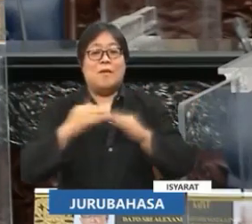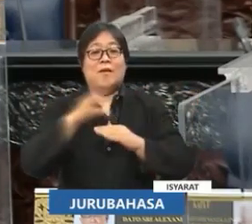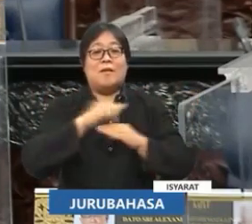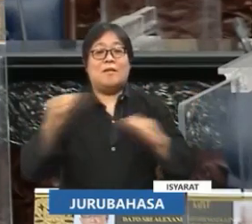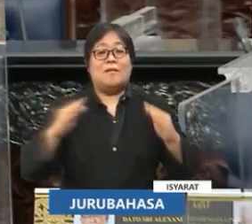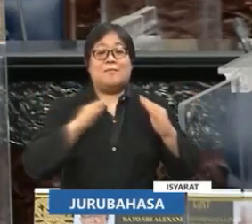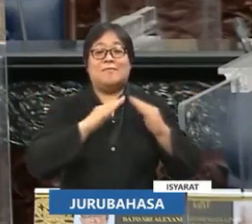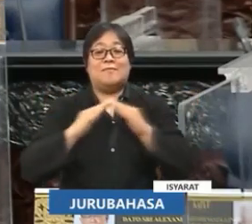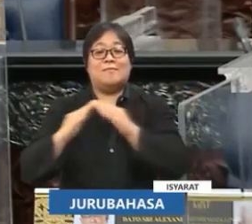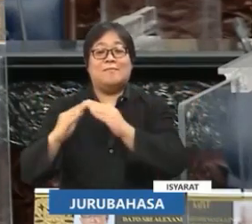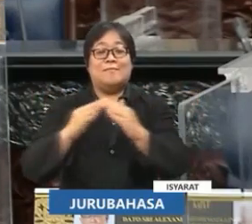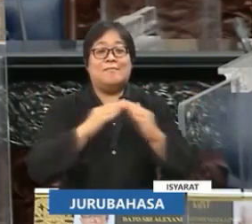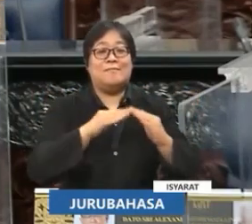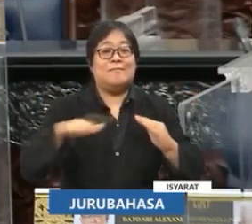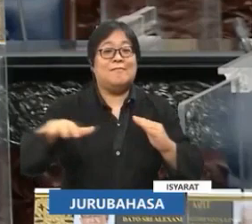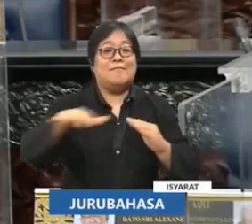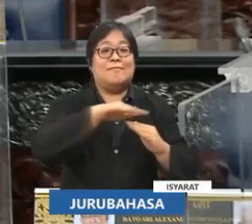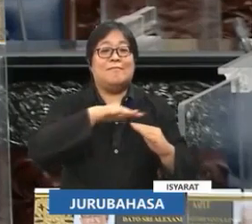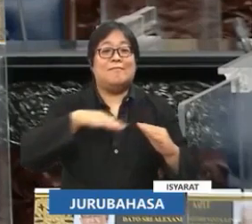yang agak